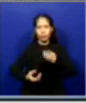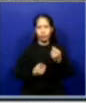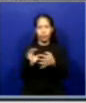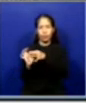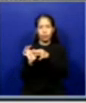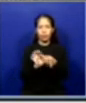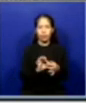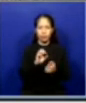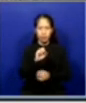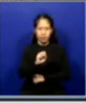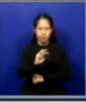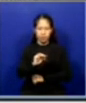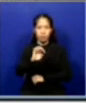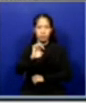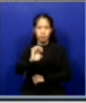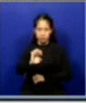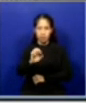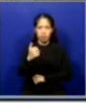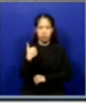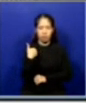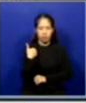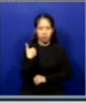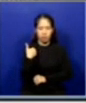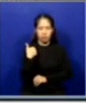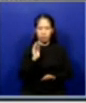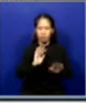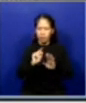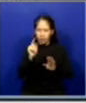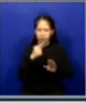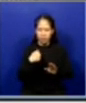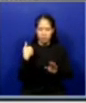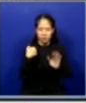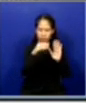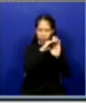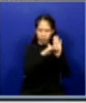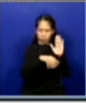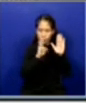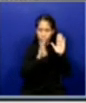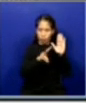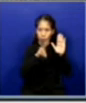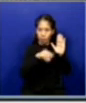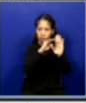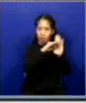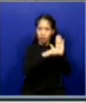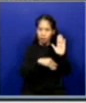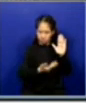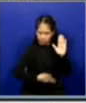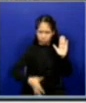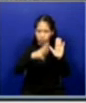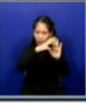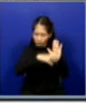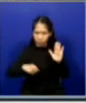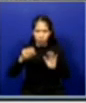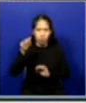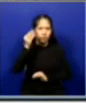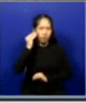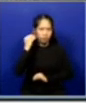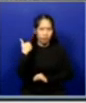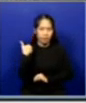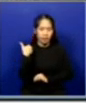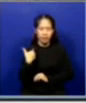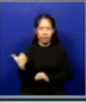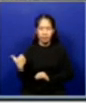กว่า 6,000 ข้อแสดงความคิดเห็นท่านได้เอามาฟังไหมคะรวมสส